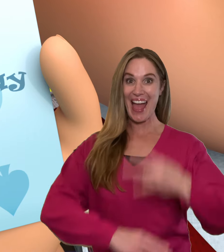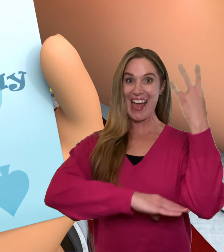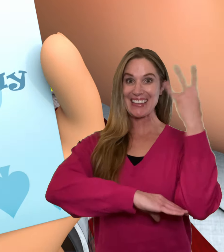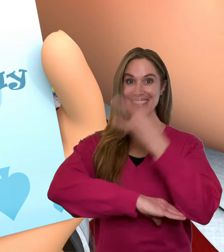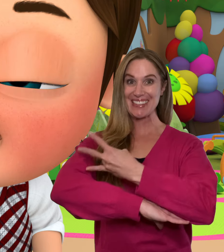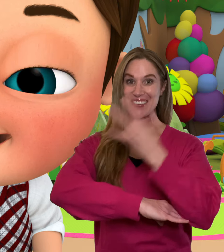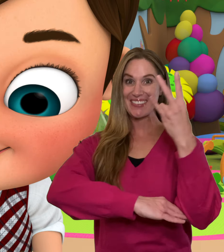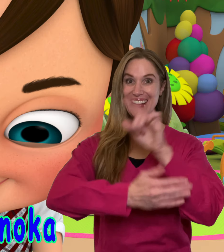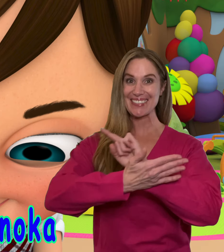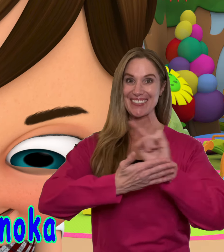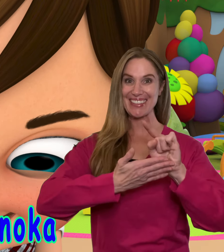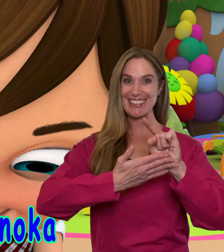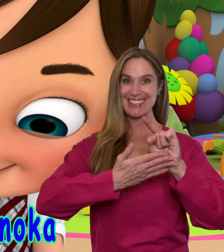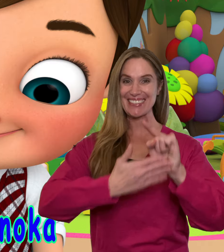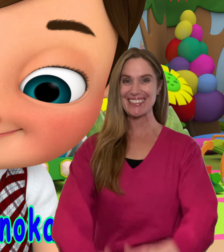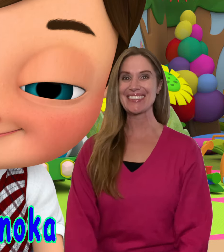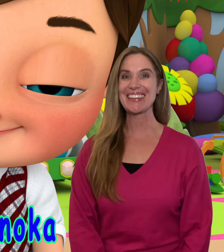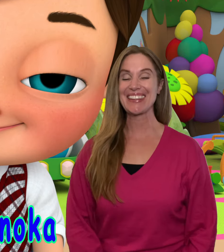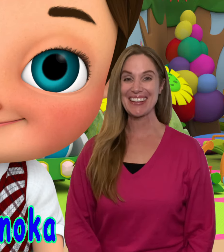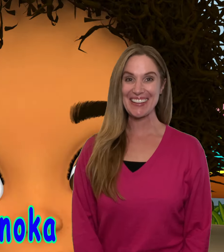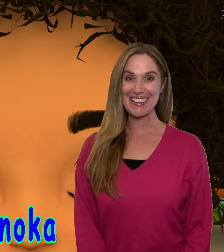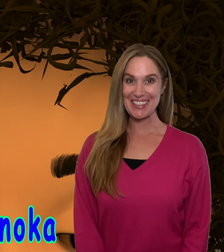週間にはなのか